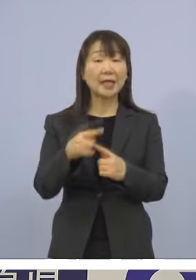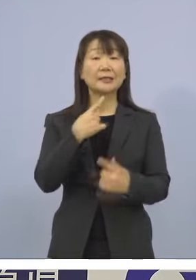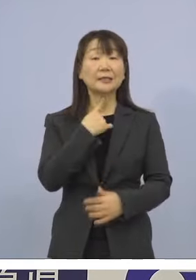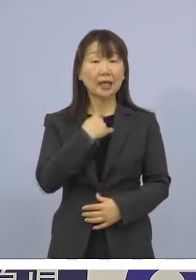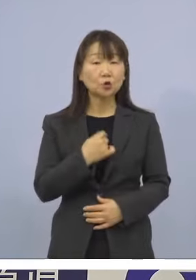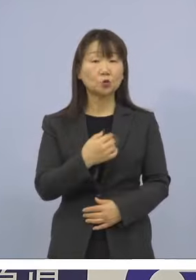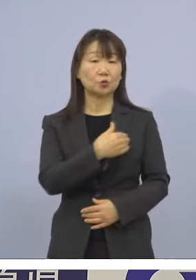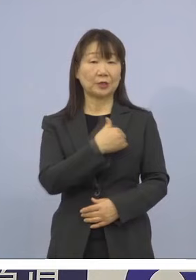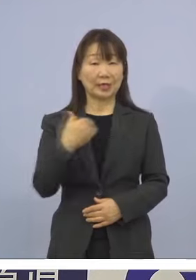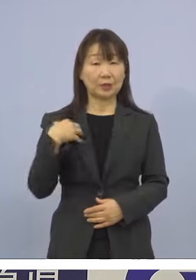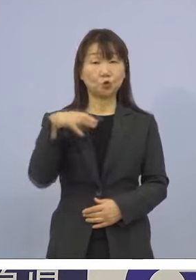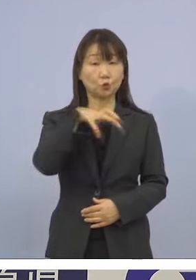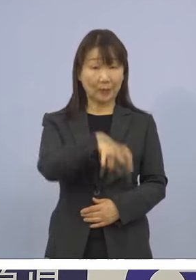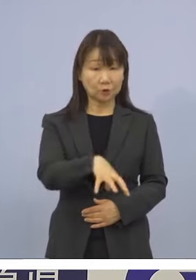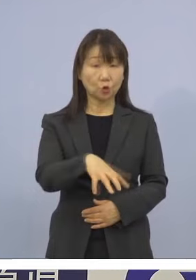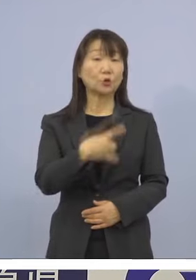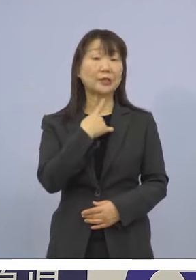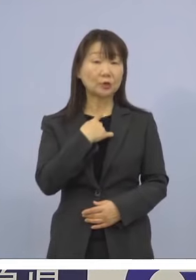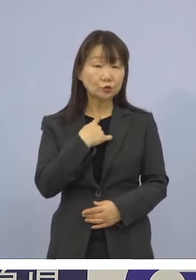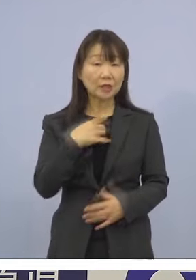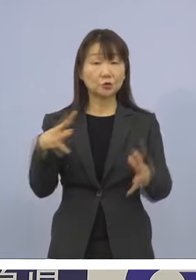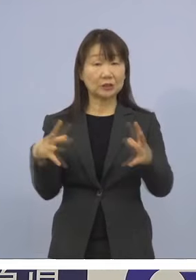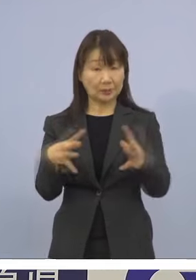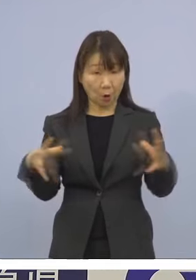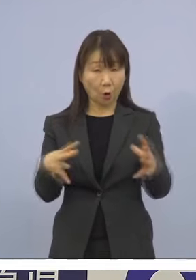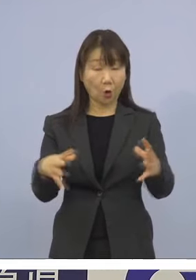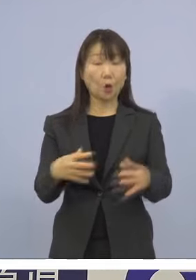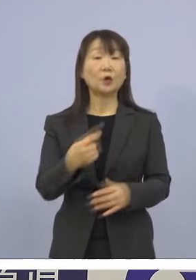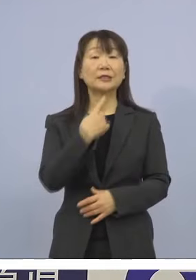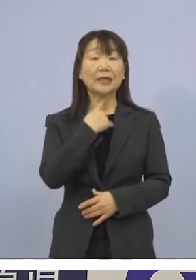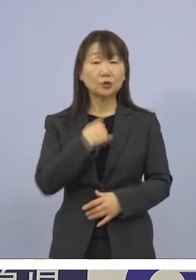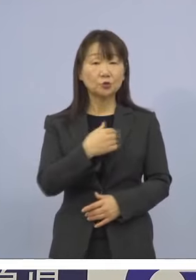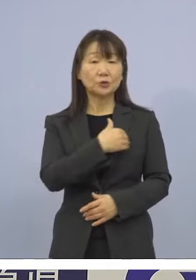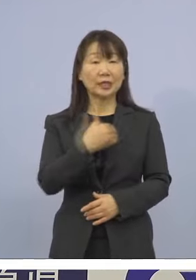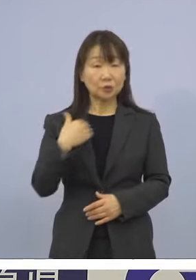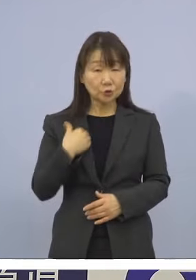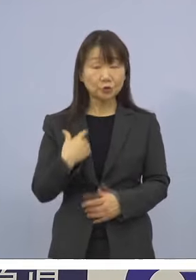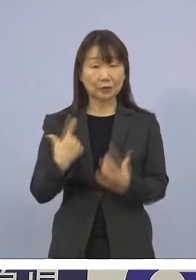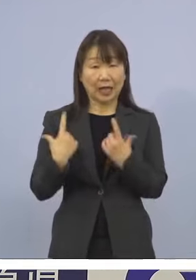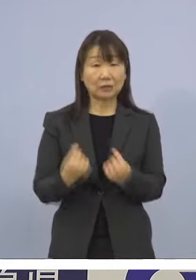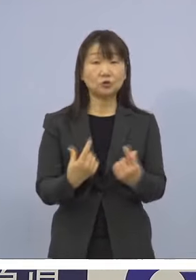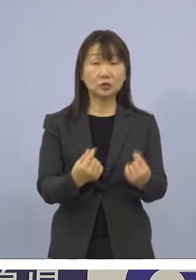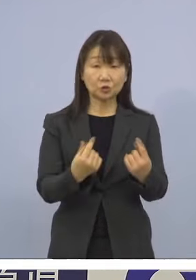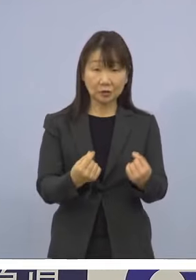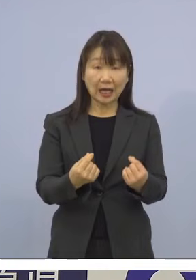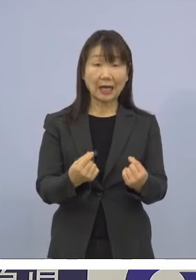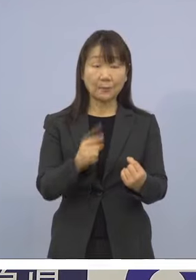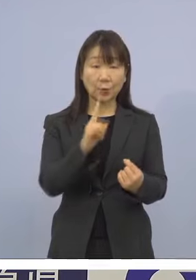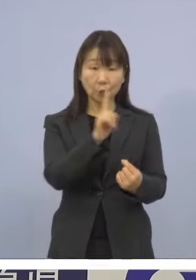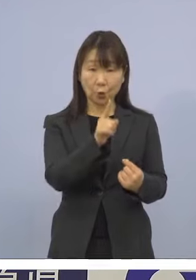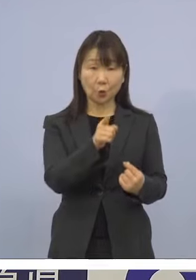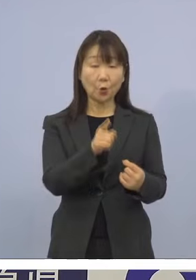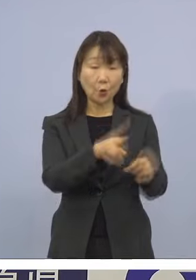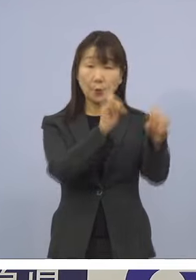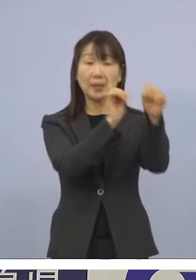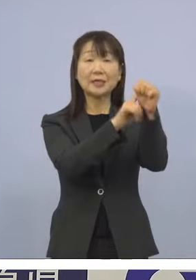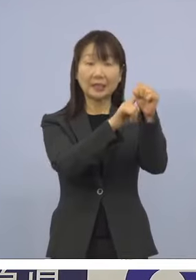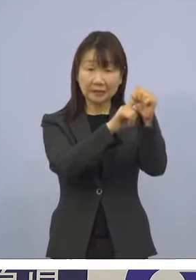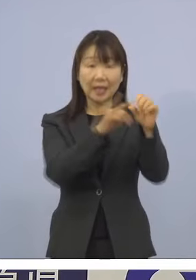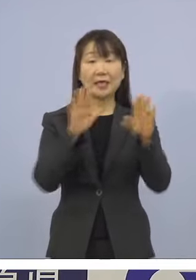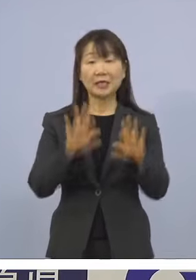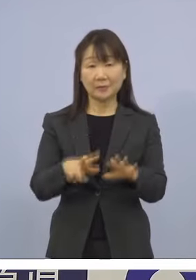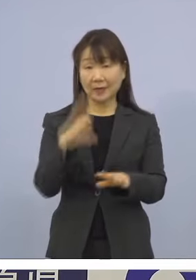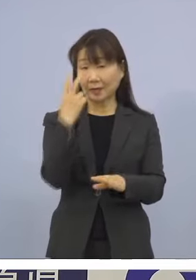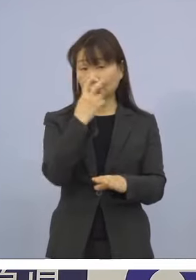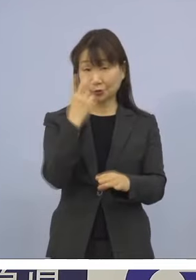く場所、納得いく規模、納得できる確実なものを今目指して、調査を